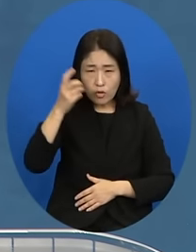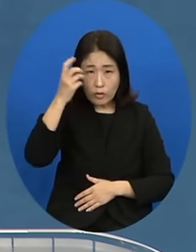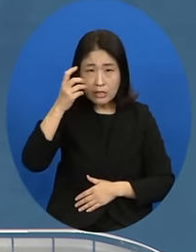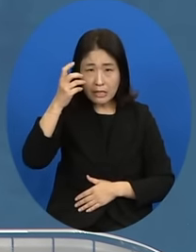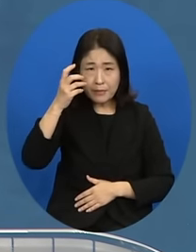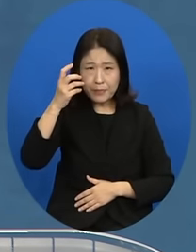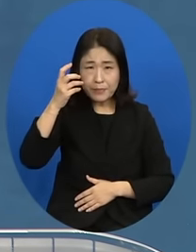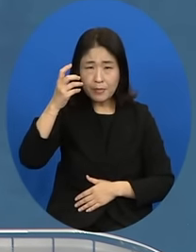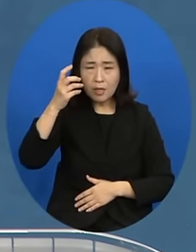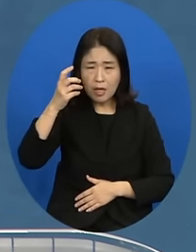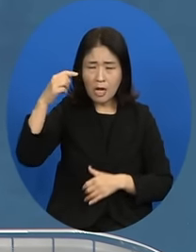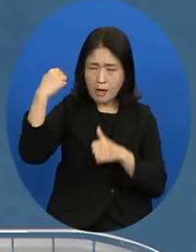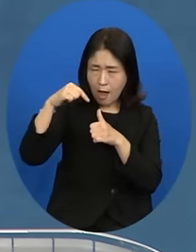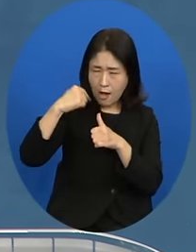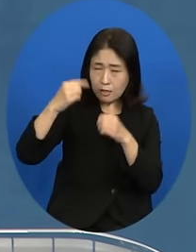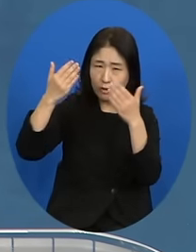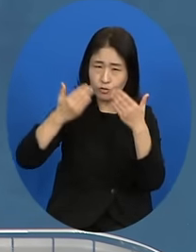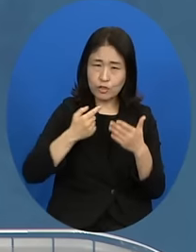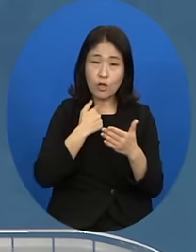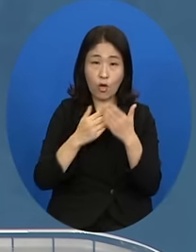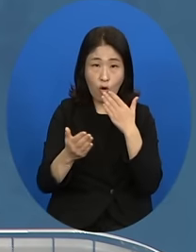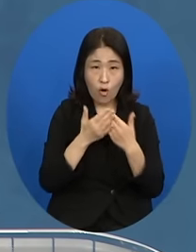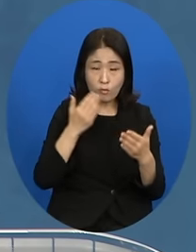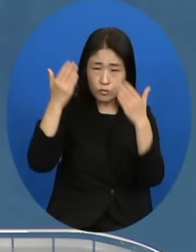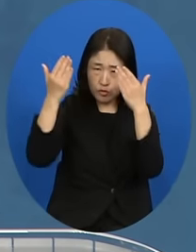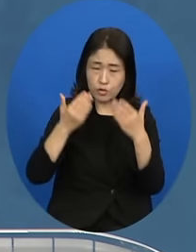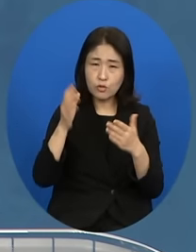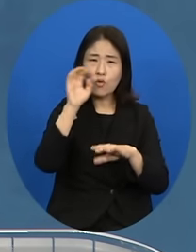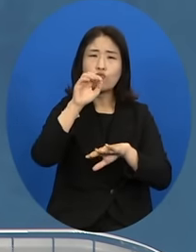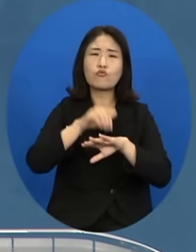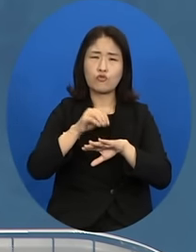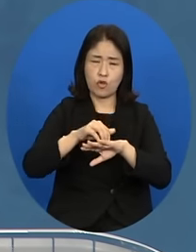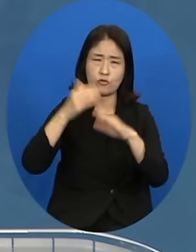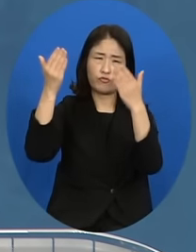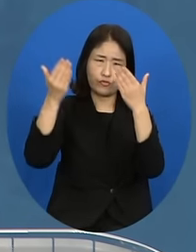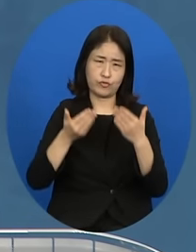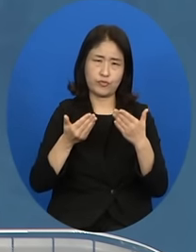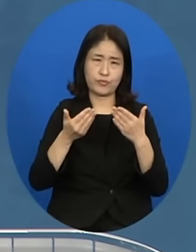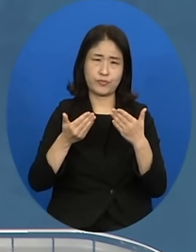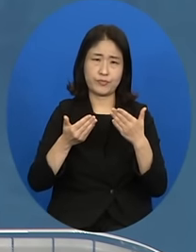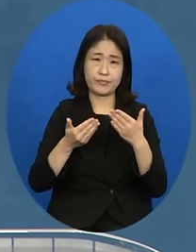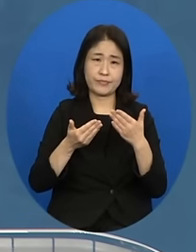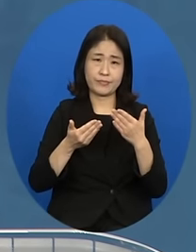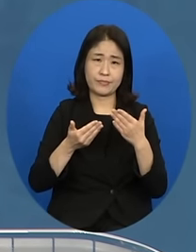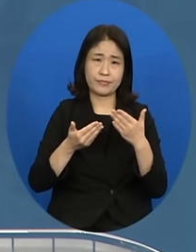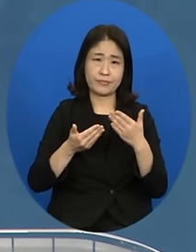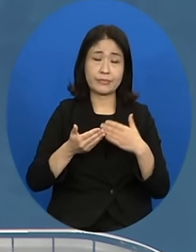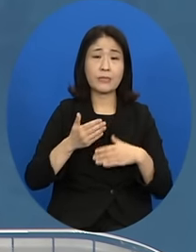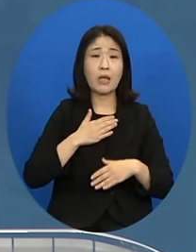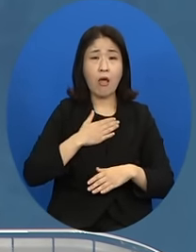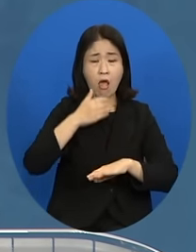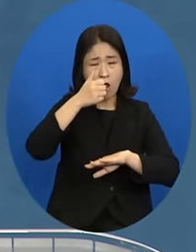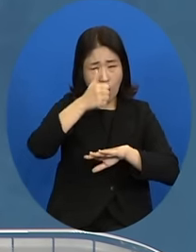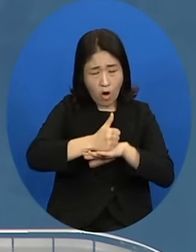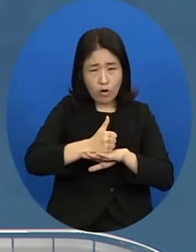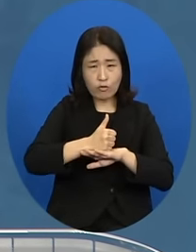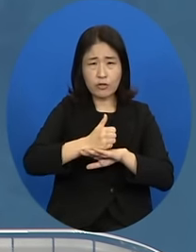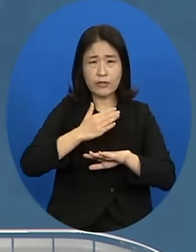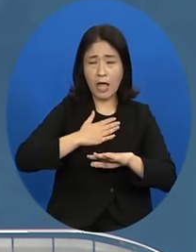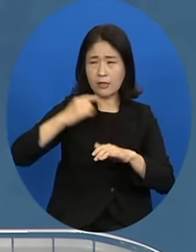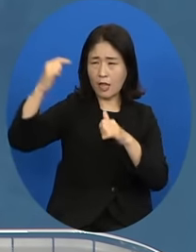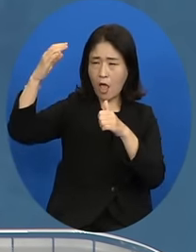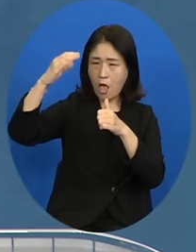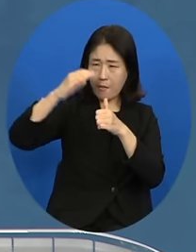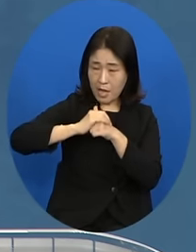하여금 가르치시고 경험하게 하시고 훈련시키시면서 비로소 대위임령,